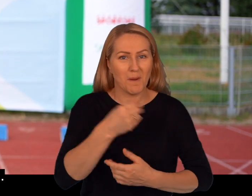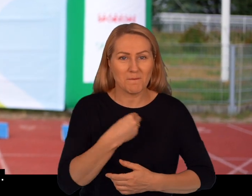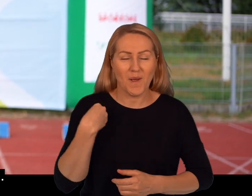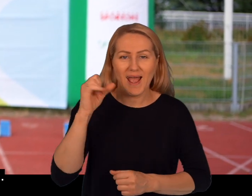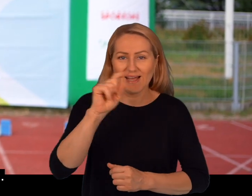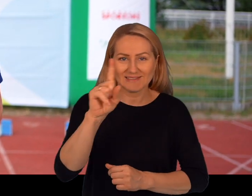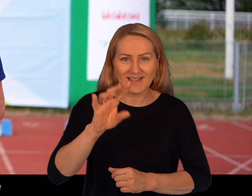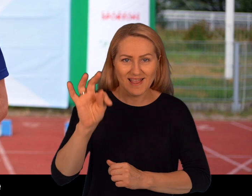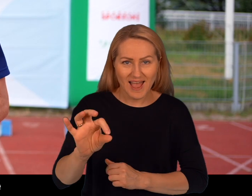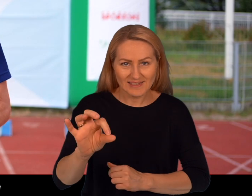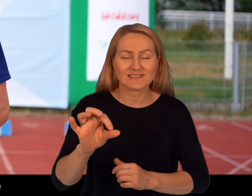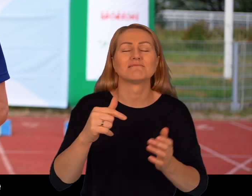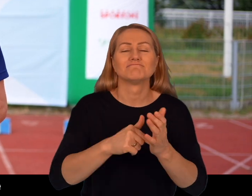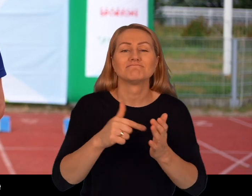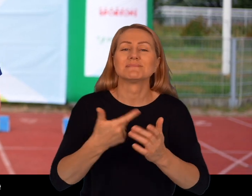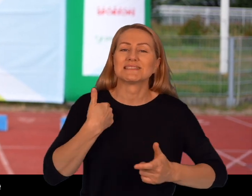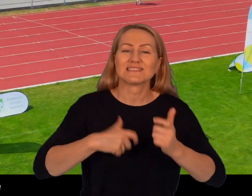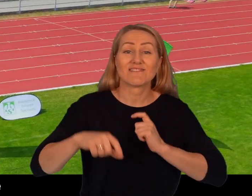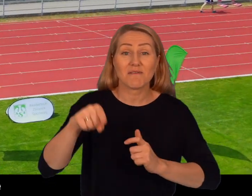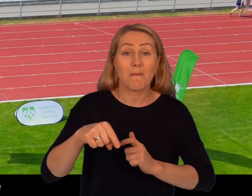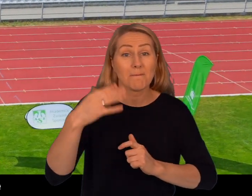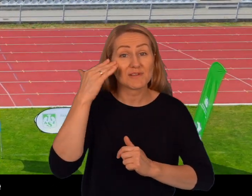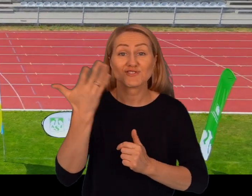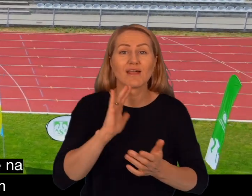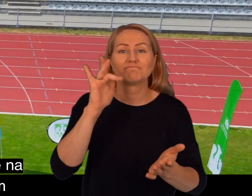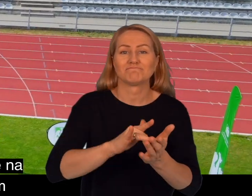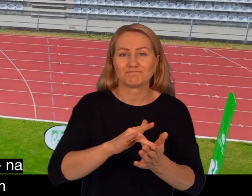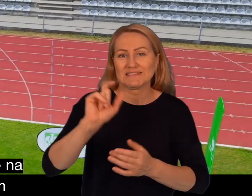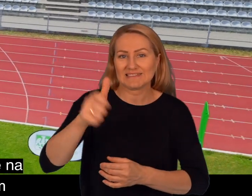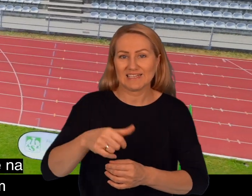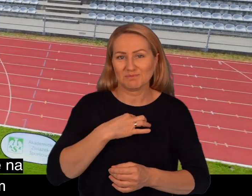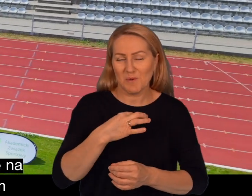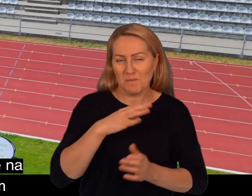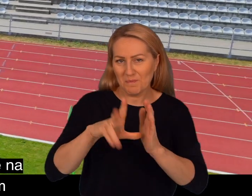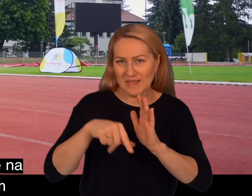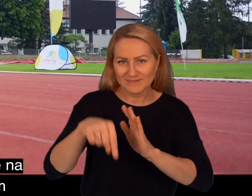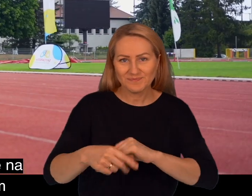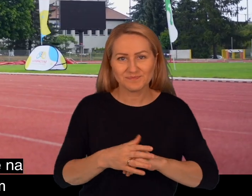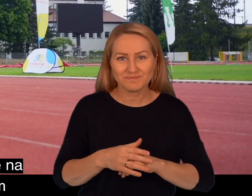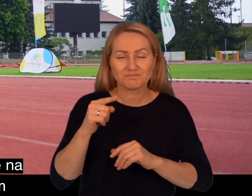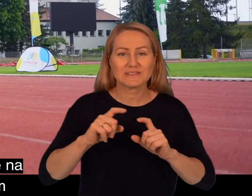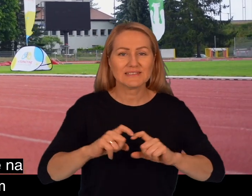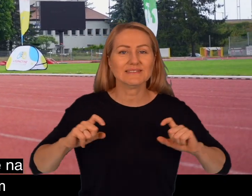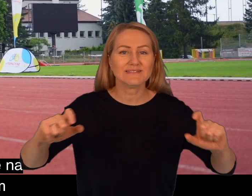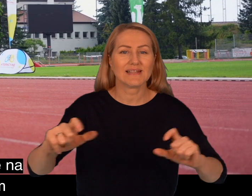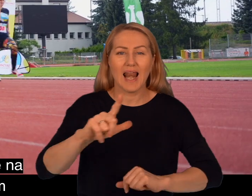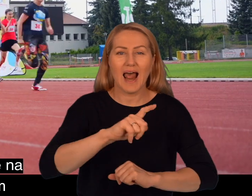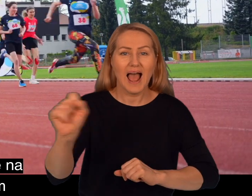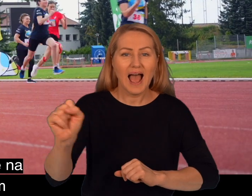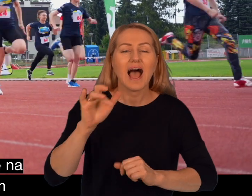Polski AZS-u. Cieszę się bardzo, że te mistrzostwa odbywają się w Gdańsku, w moim mieście, na